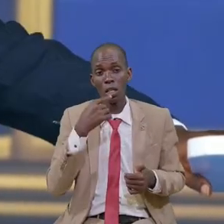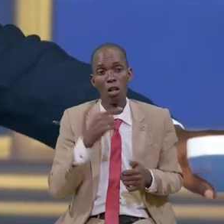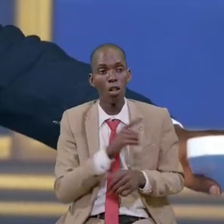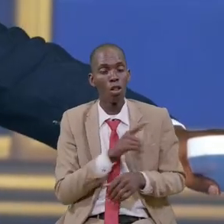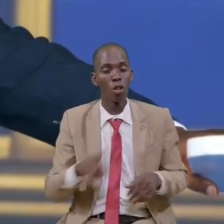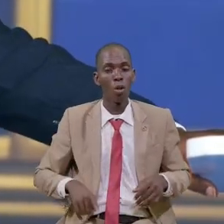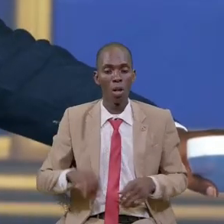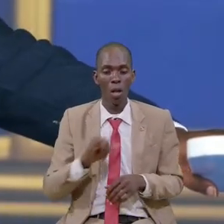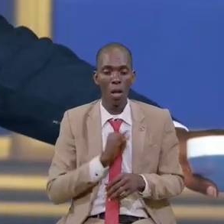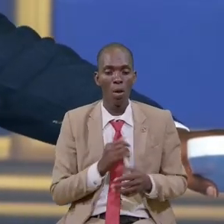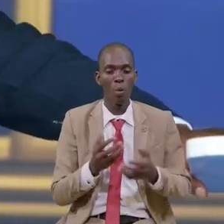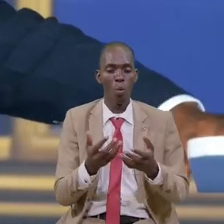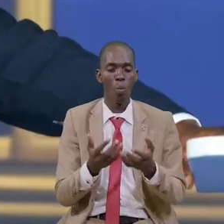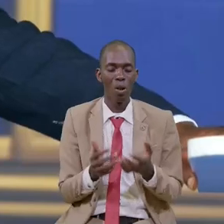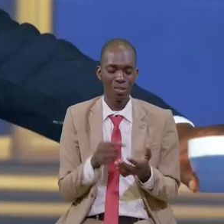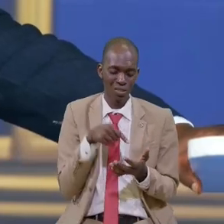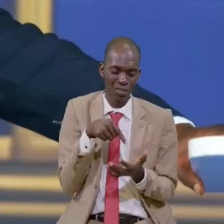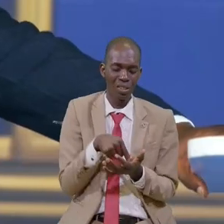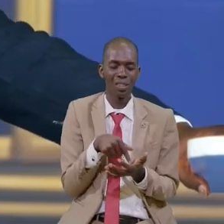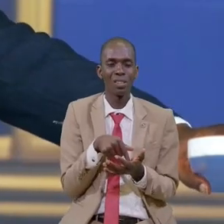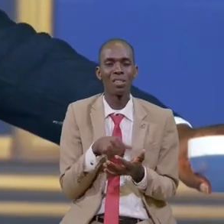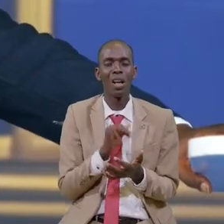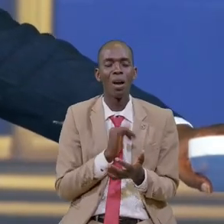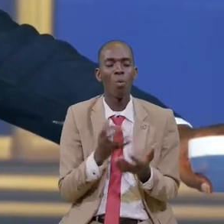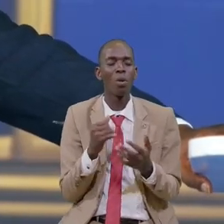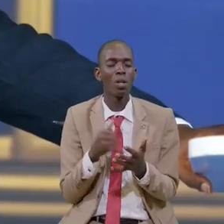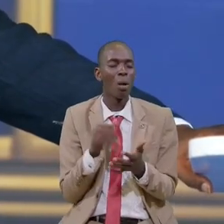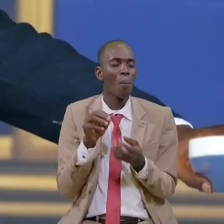ceci, je veux ça tellement, plus que la nourriture,